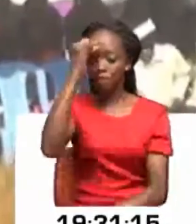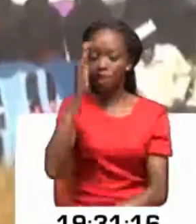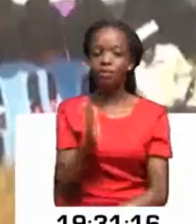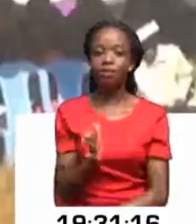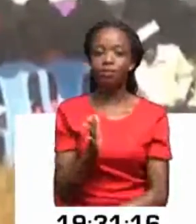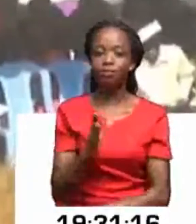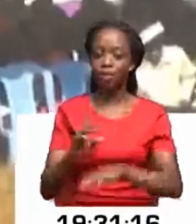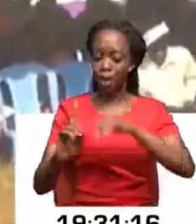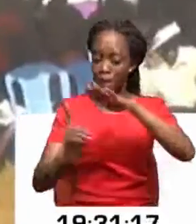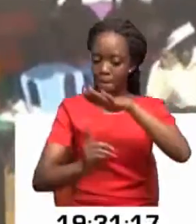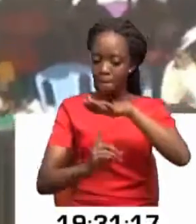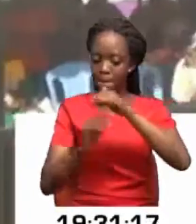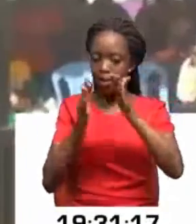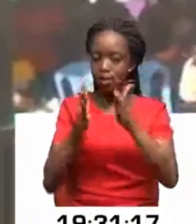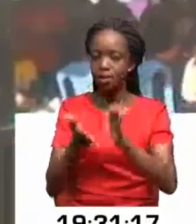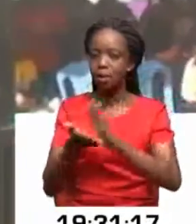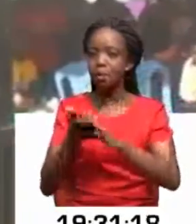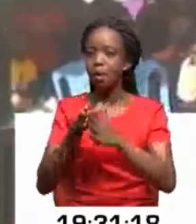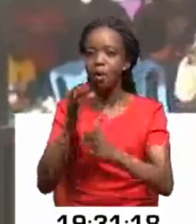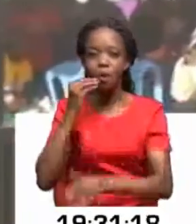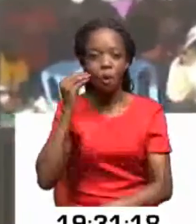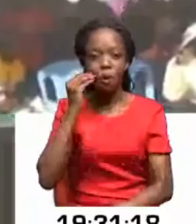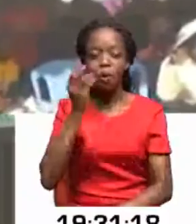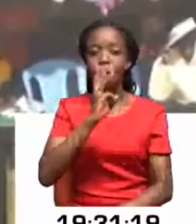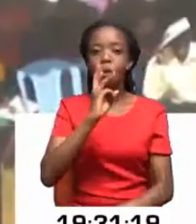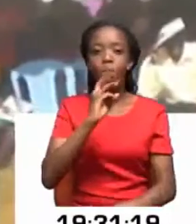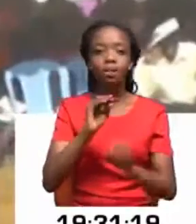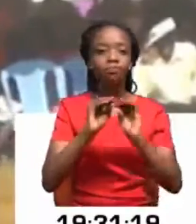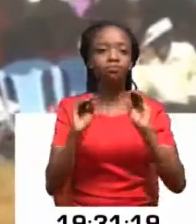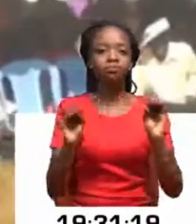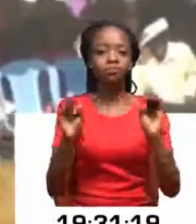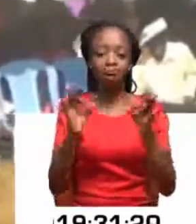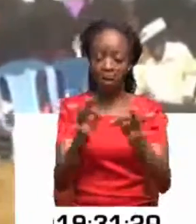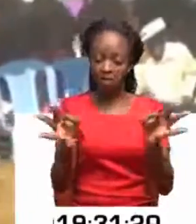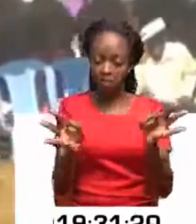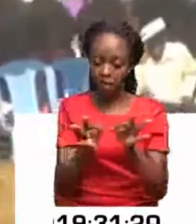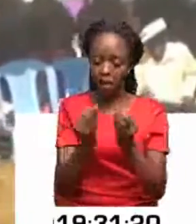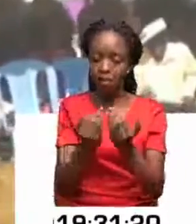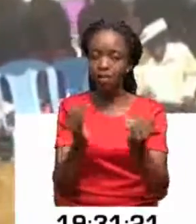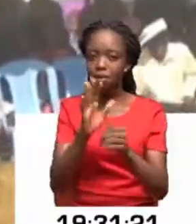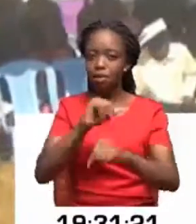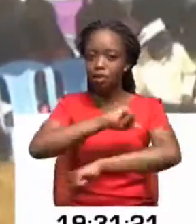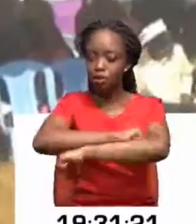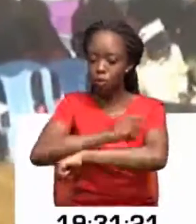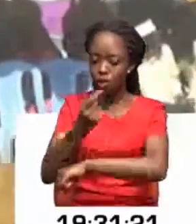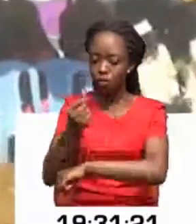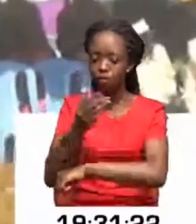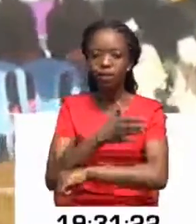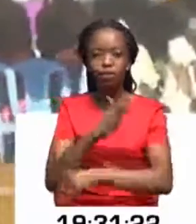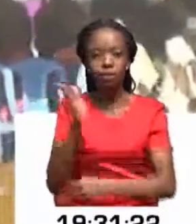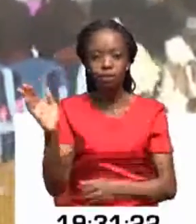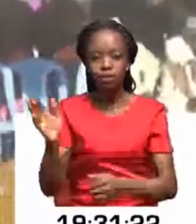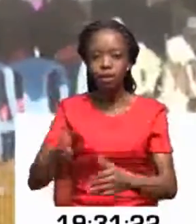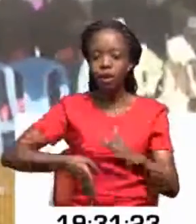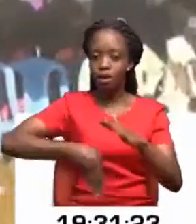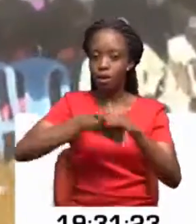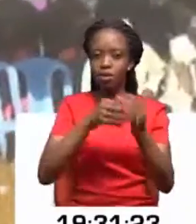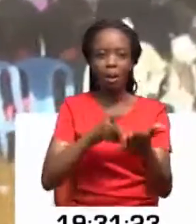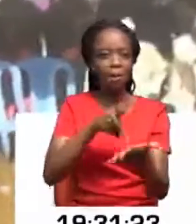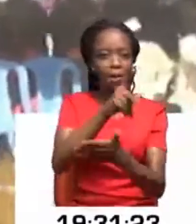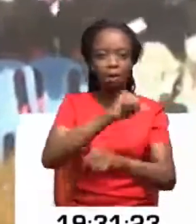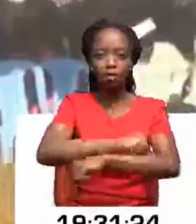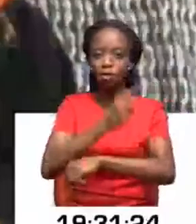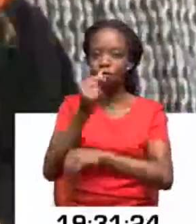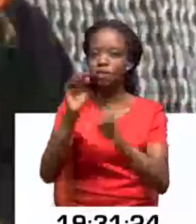waziri. Hata kwa wajaleta maji. Familia watoto wa Malo wamefukuza school fees. He cannot even pay fees watoto wa